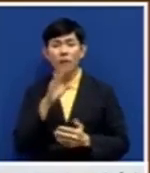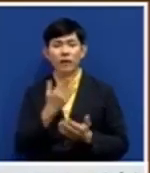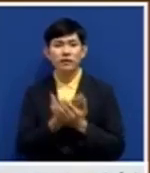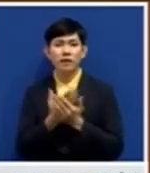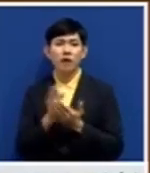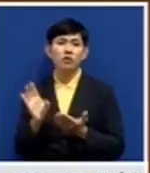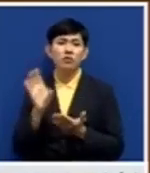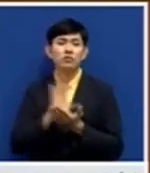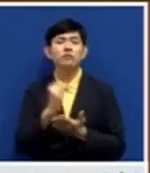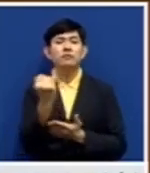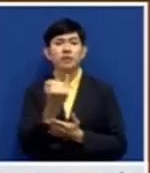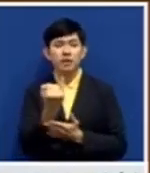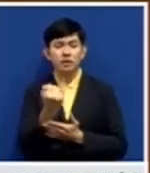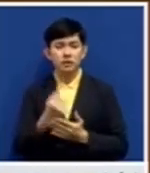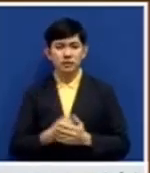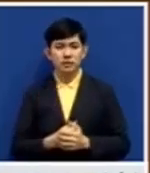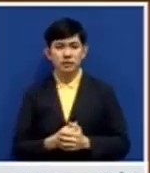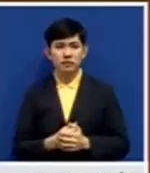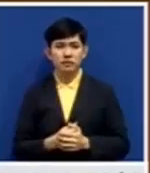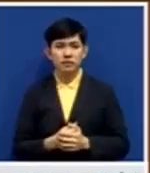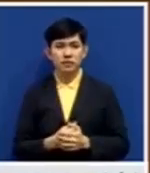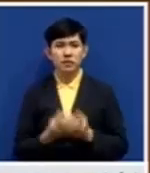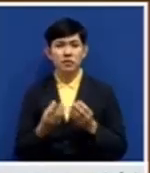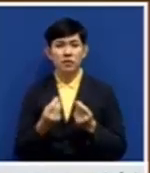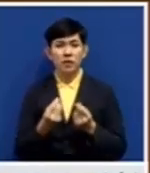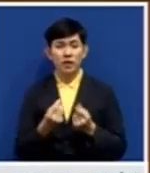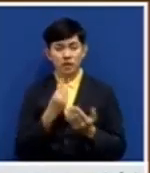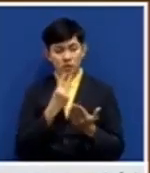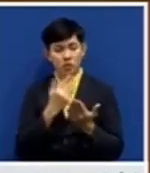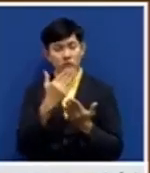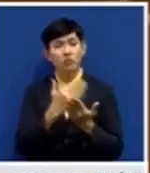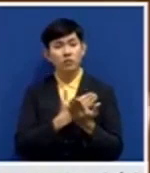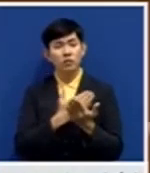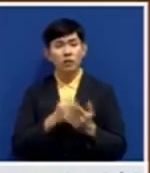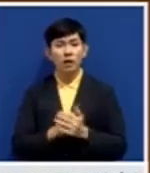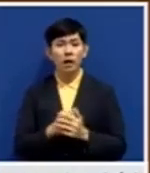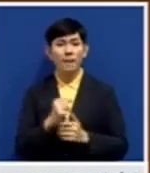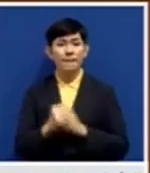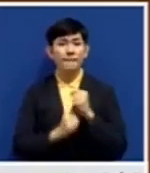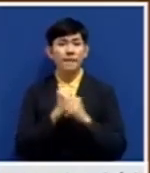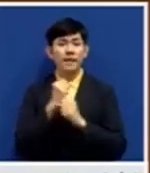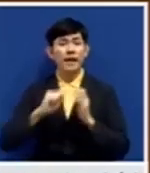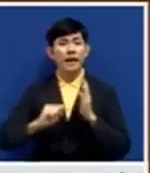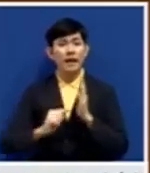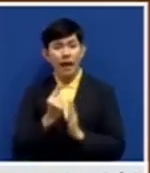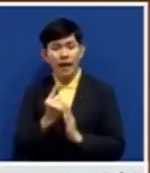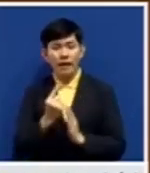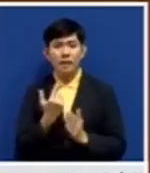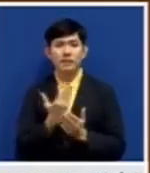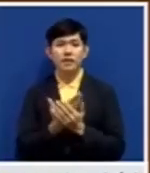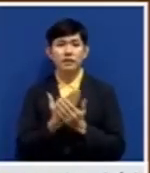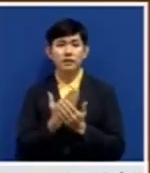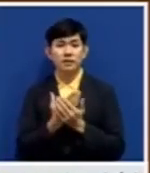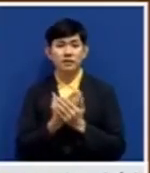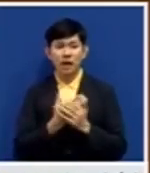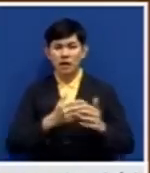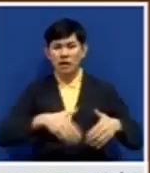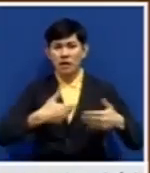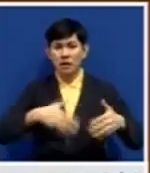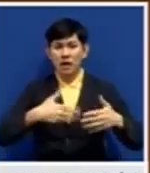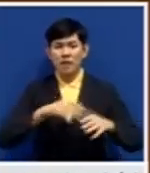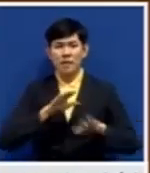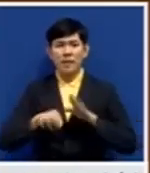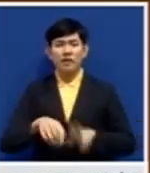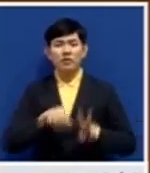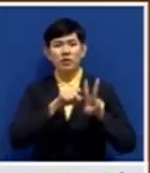ไม่ดีตัวเลขมันออกมาครับท่านปีแรกที่เข้ามาเนี่ยมีเงินเข้ามาขอแอพพลายนะครับประ